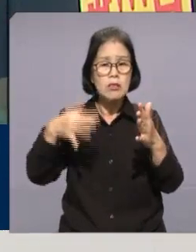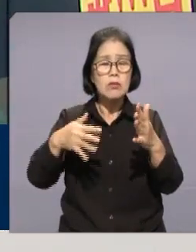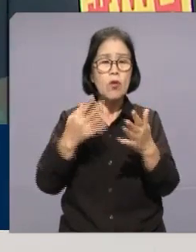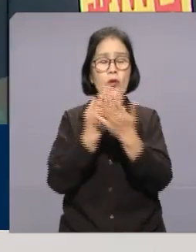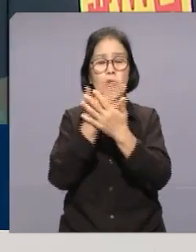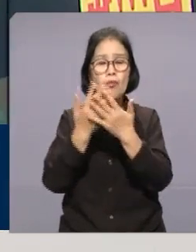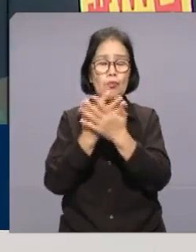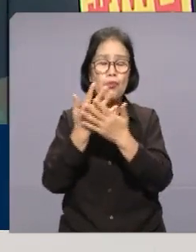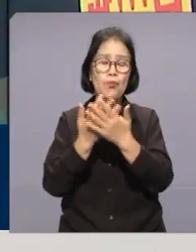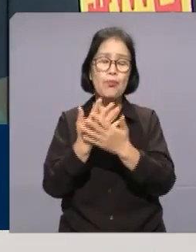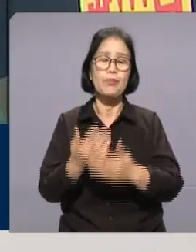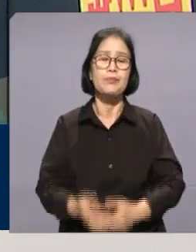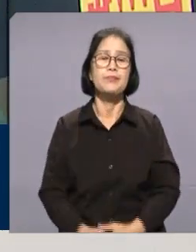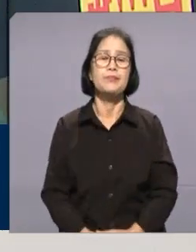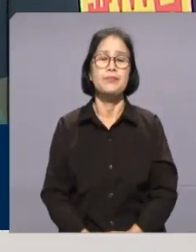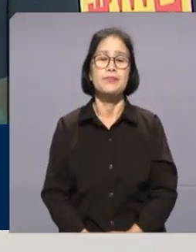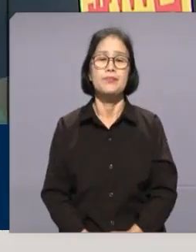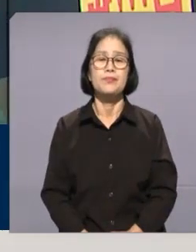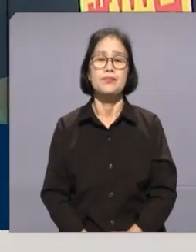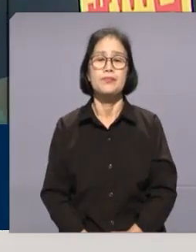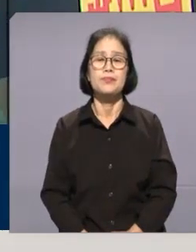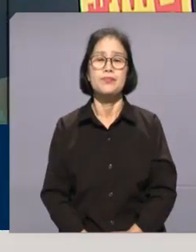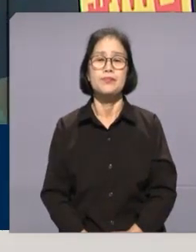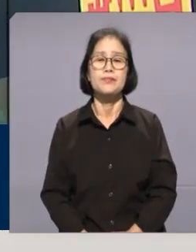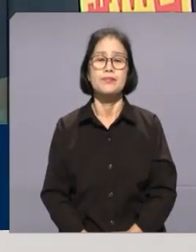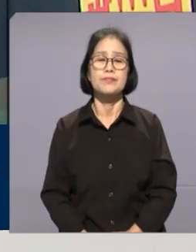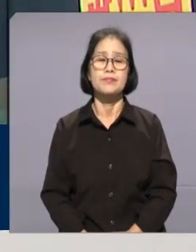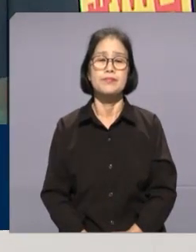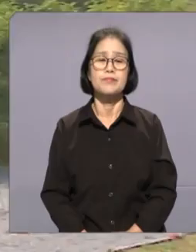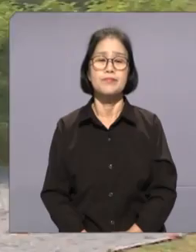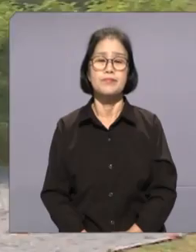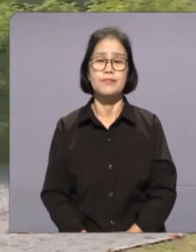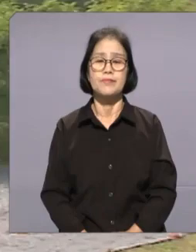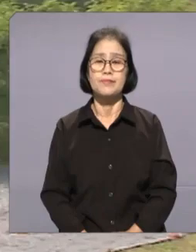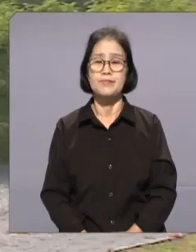어려운 실정입니다. 신종환 기자가 현장 고발합니다.